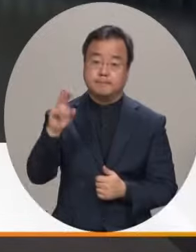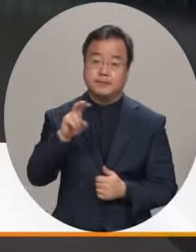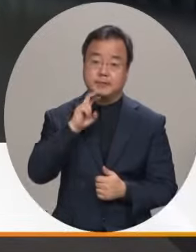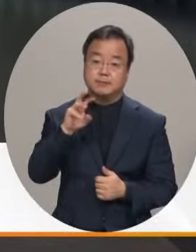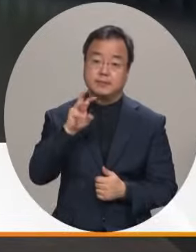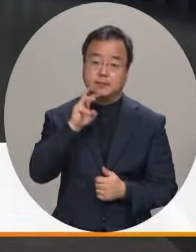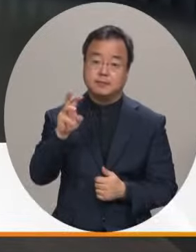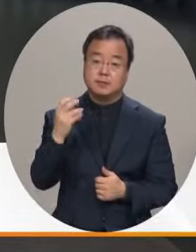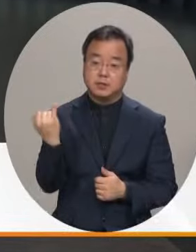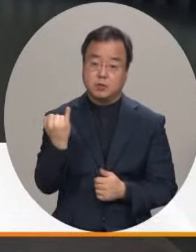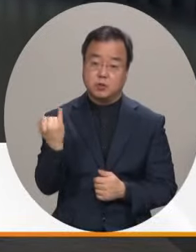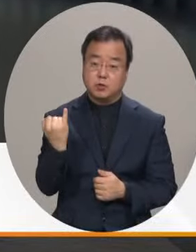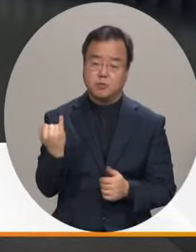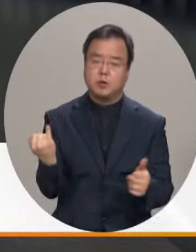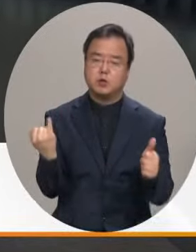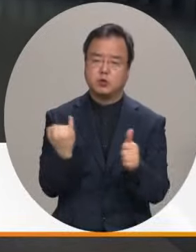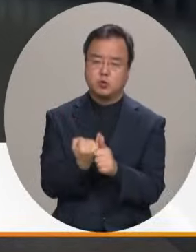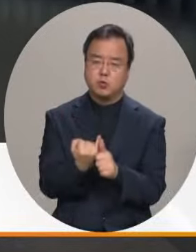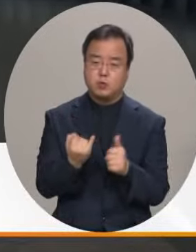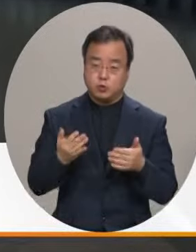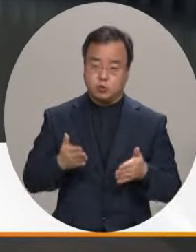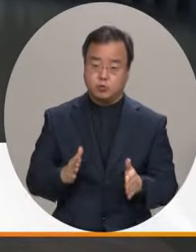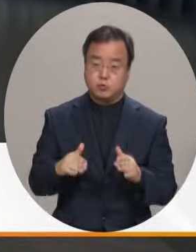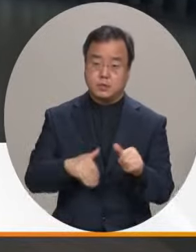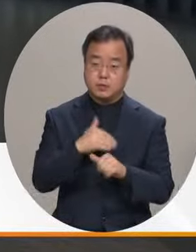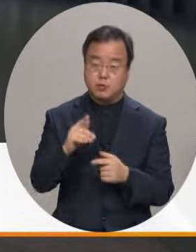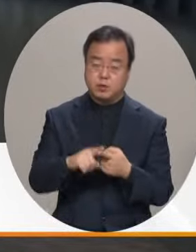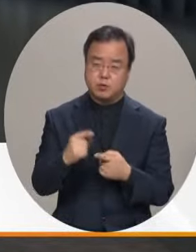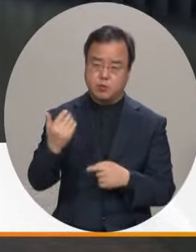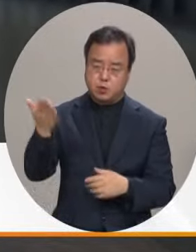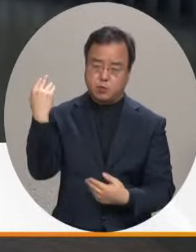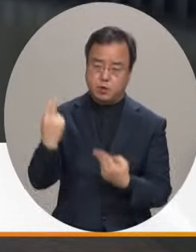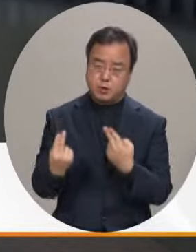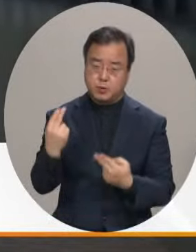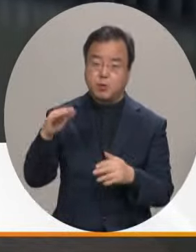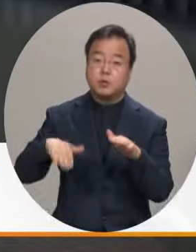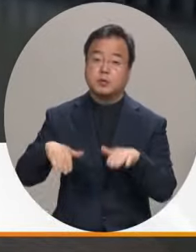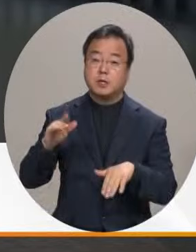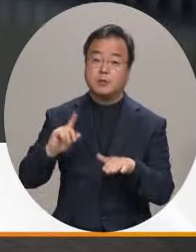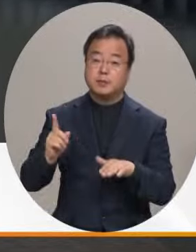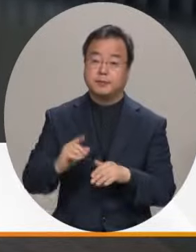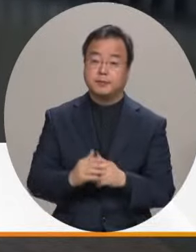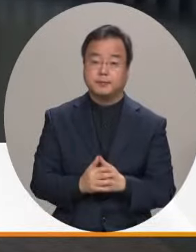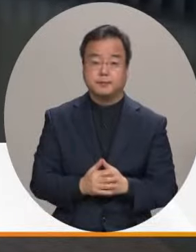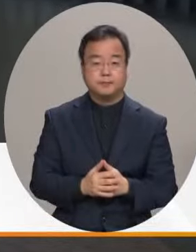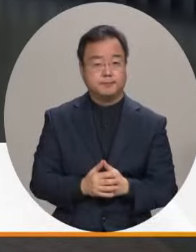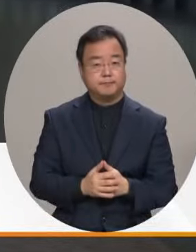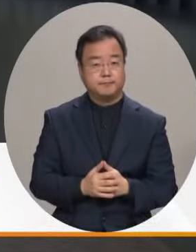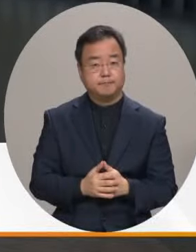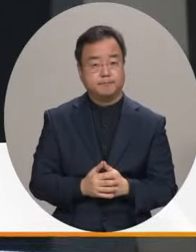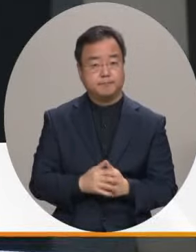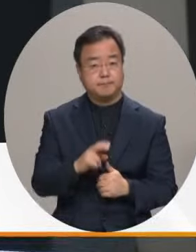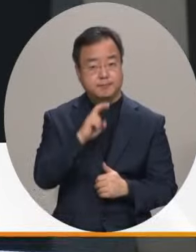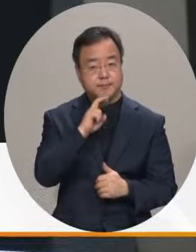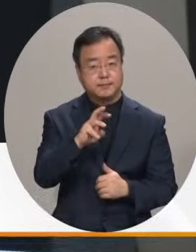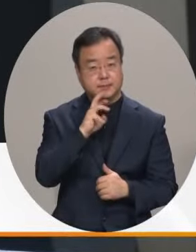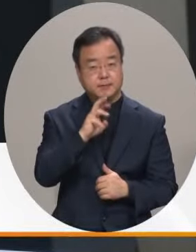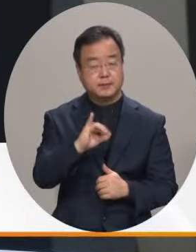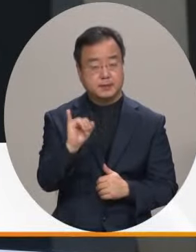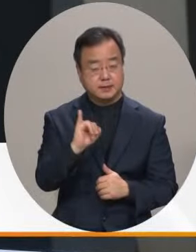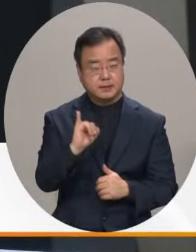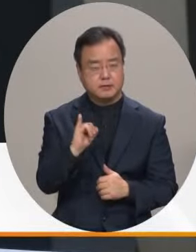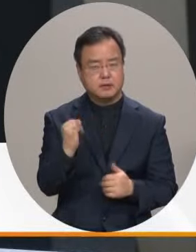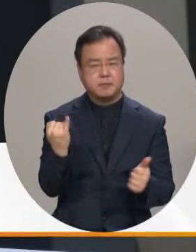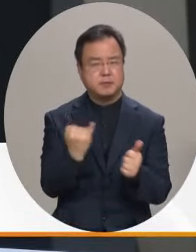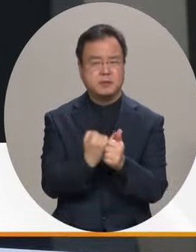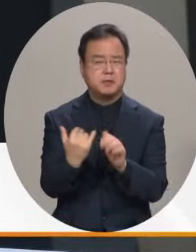여성들의 어떤 혼인과 출산 경향을 과거와 비교했을 때 어떤 차이가 있을까요 어 우선 2 30대 여성들의 비온의